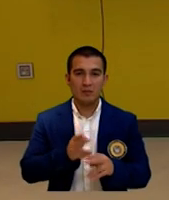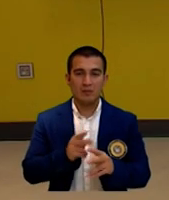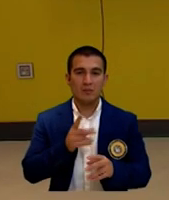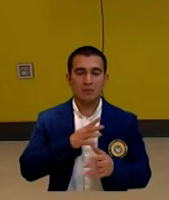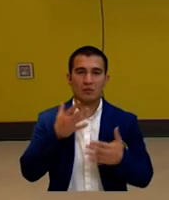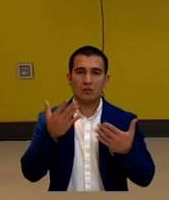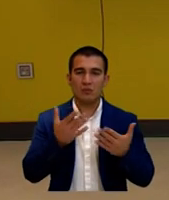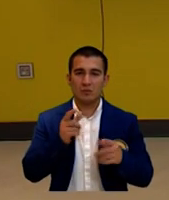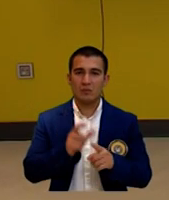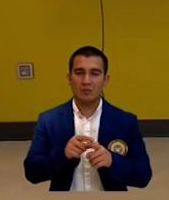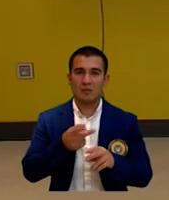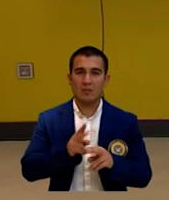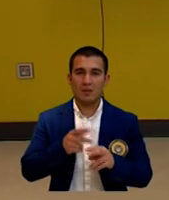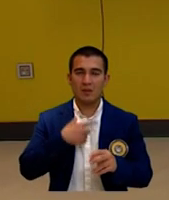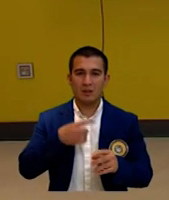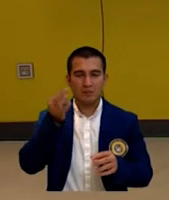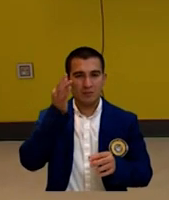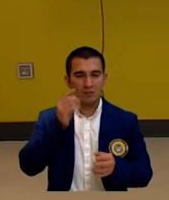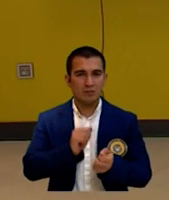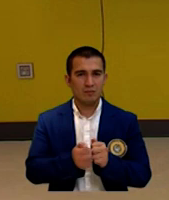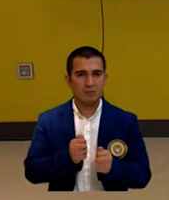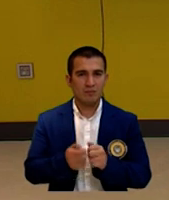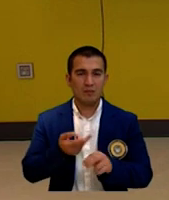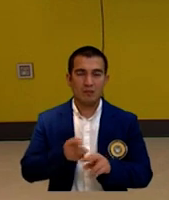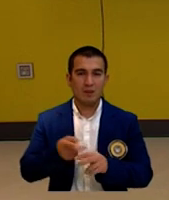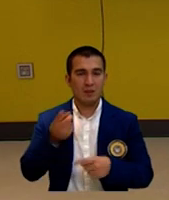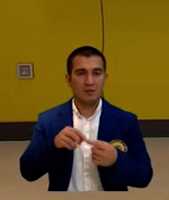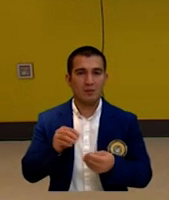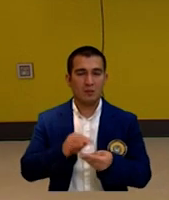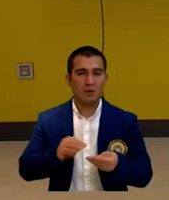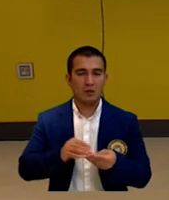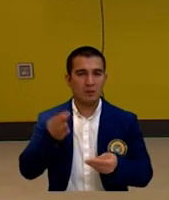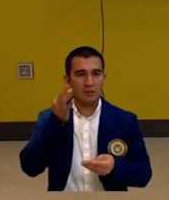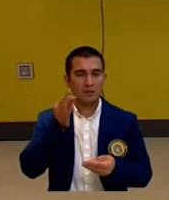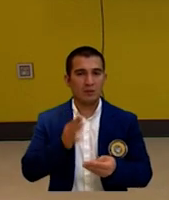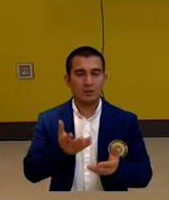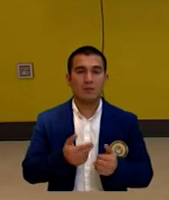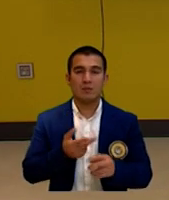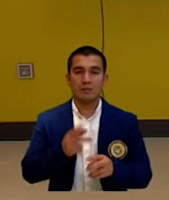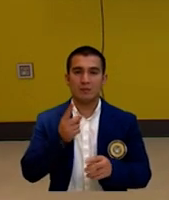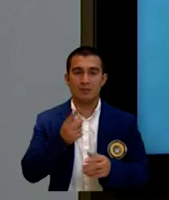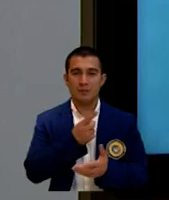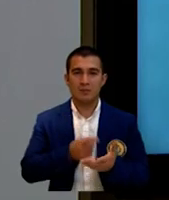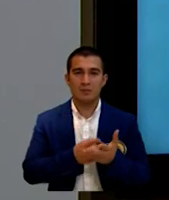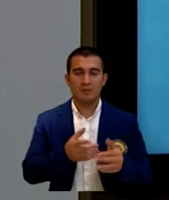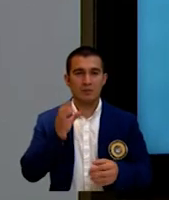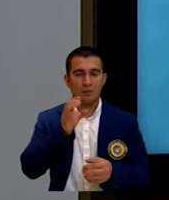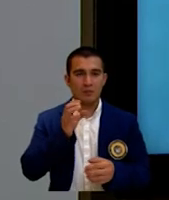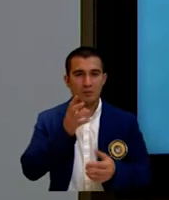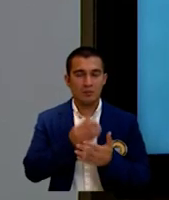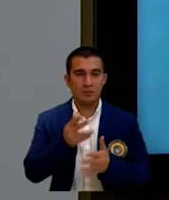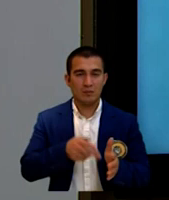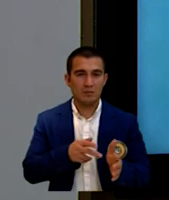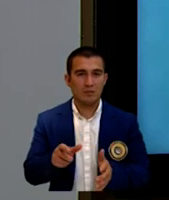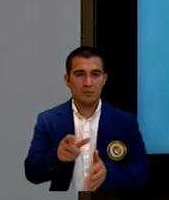o'qigan matnimizni eslab qolish va qayta takrorlashga harakat qilamiz. Birinchi savol: O'zbekiston temir